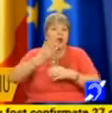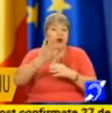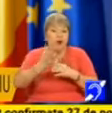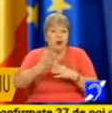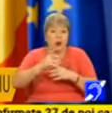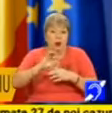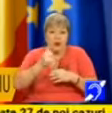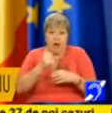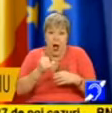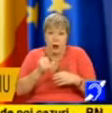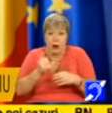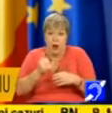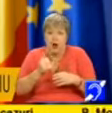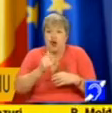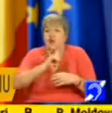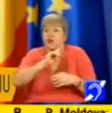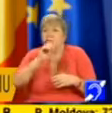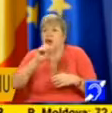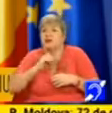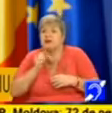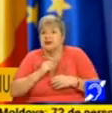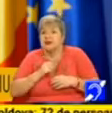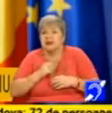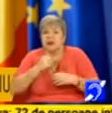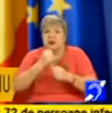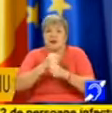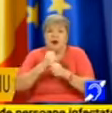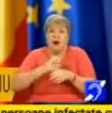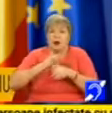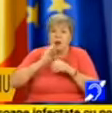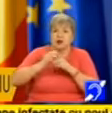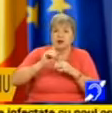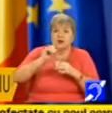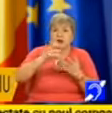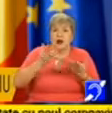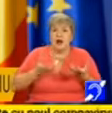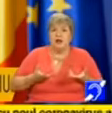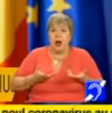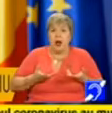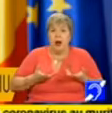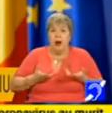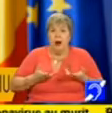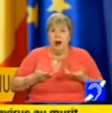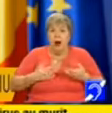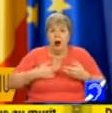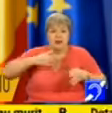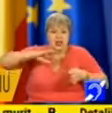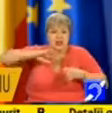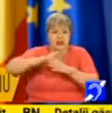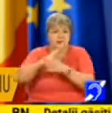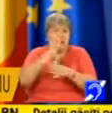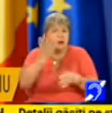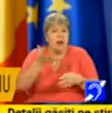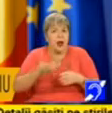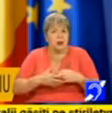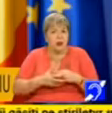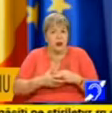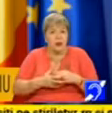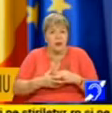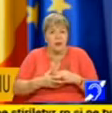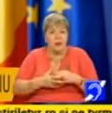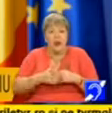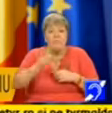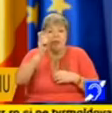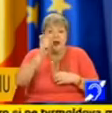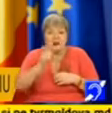niciun caz nu venim cu astfel de măsuri totalitare, altfel n-aș putea să le spun. Deci